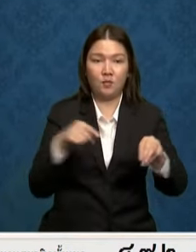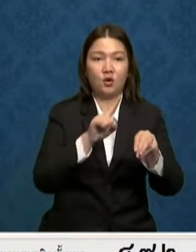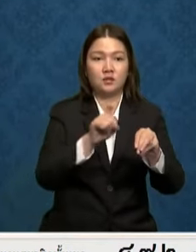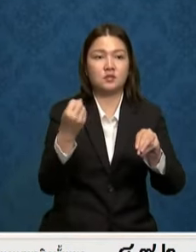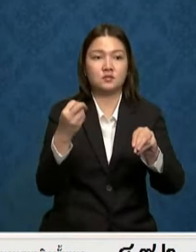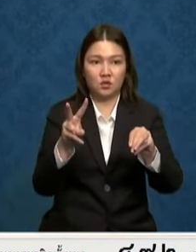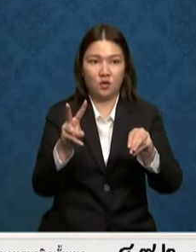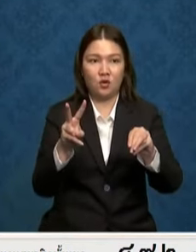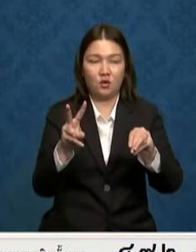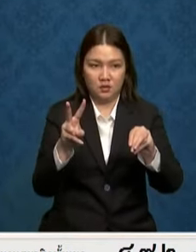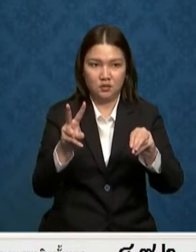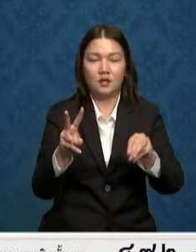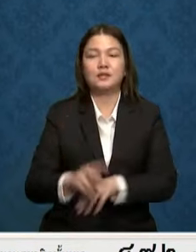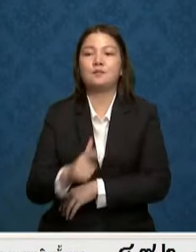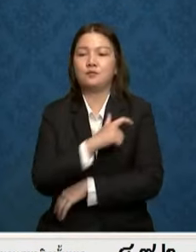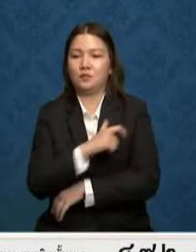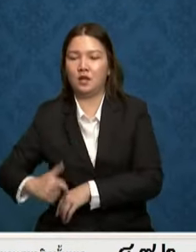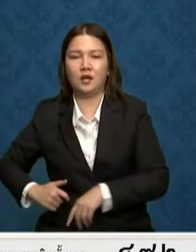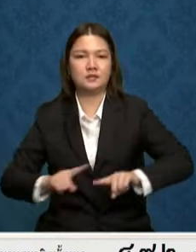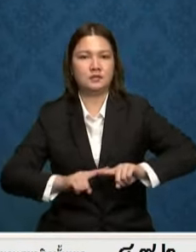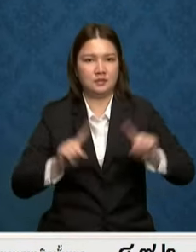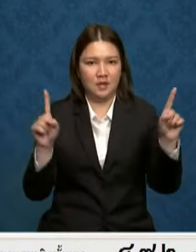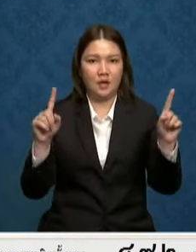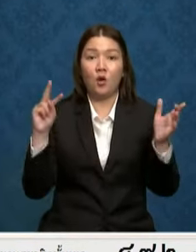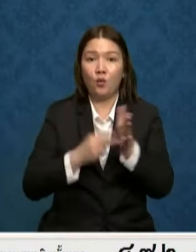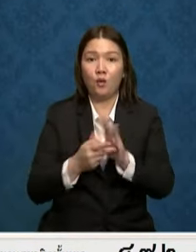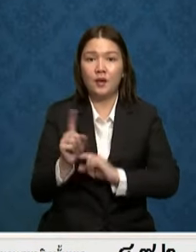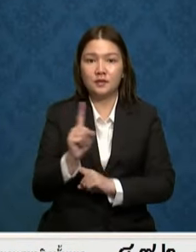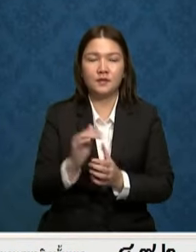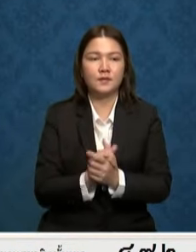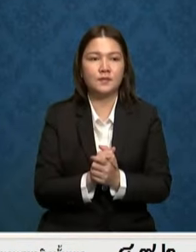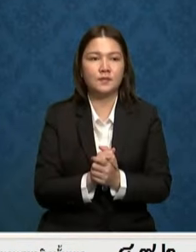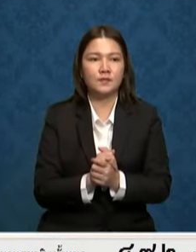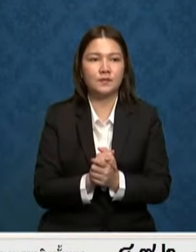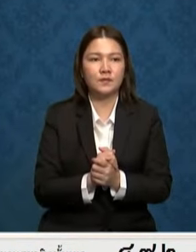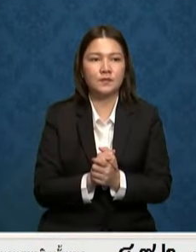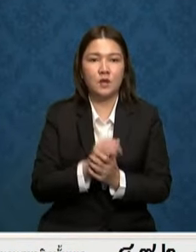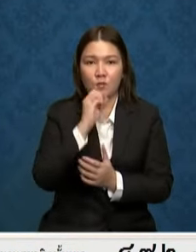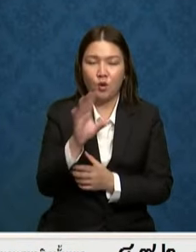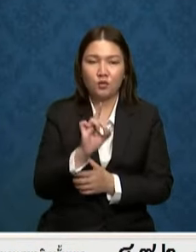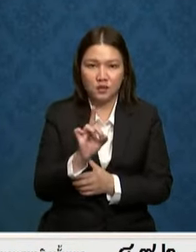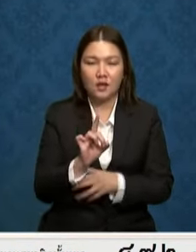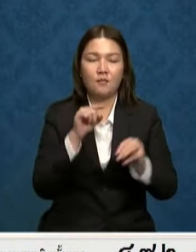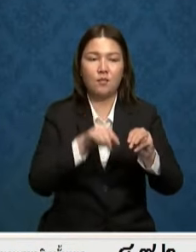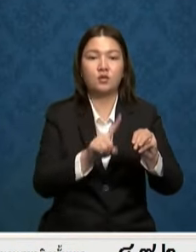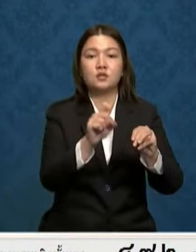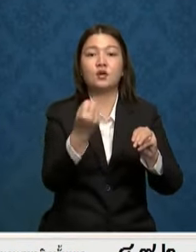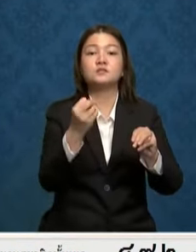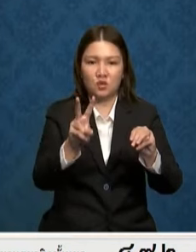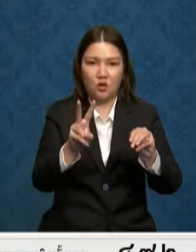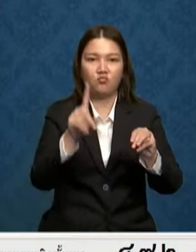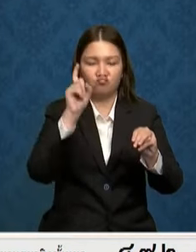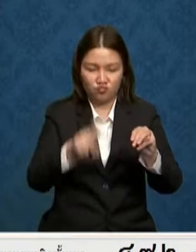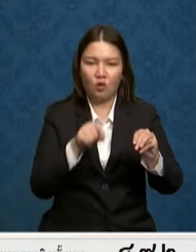องค์พระมหากษัตริย์เนี่เป็นคนละเรื่องฮะเรายังสามารถเอ่อเรายังสามารถพูดคุยนะถึงเรื่อง